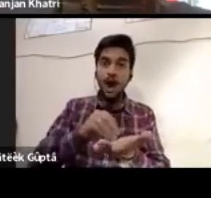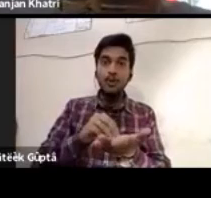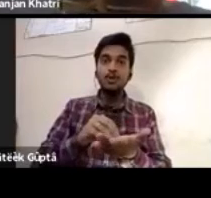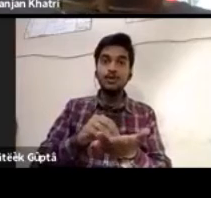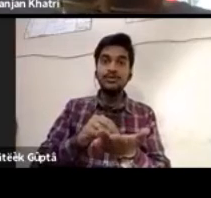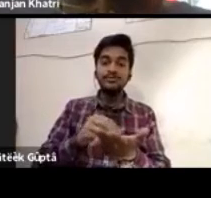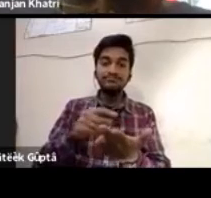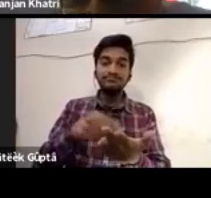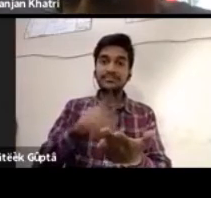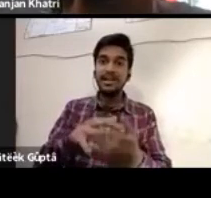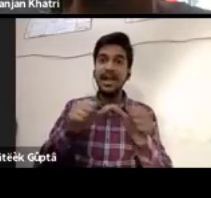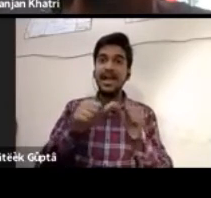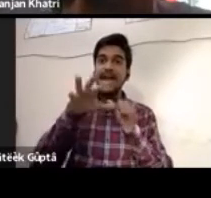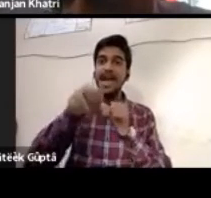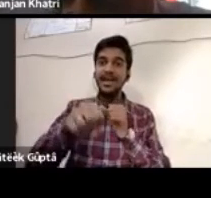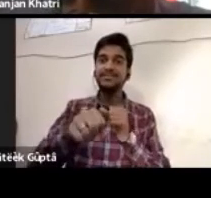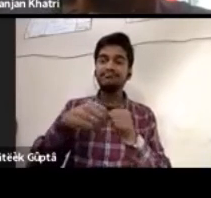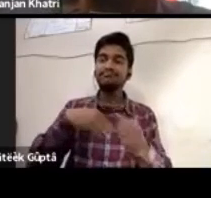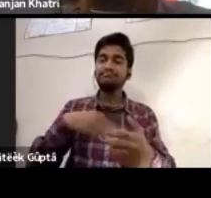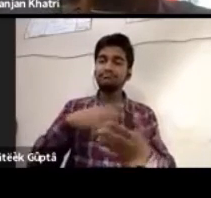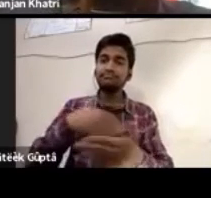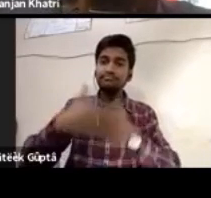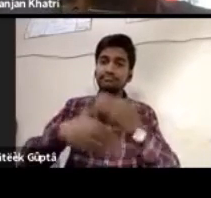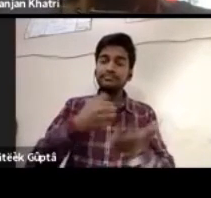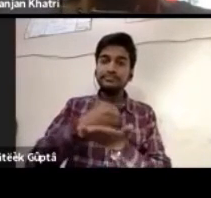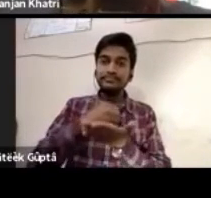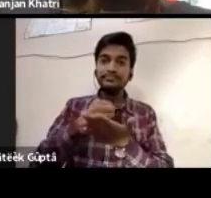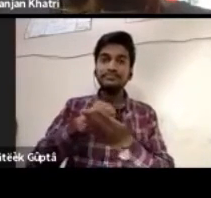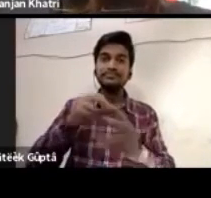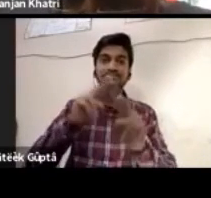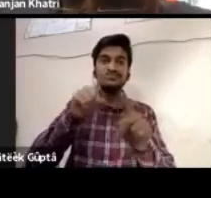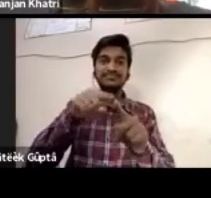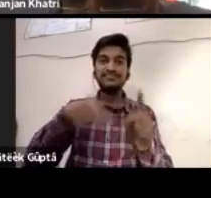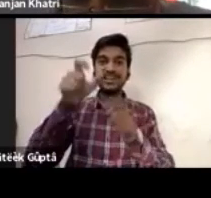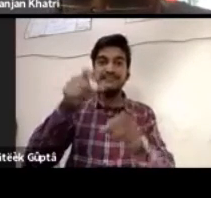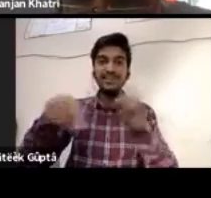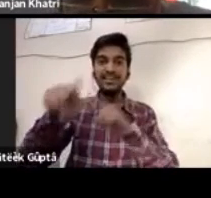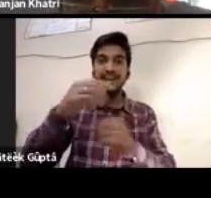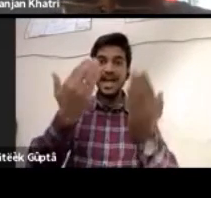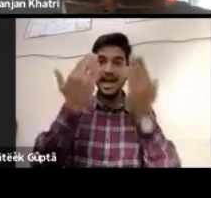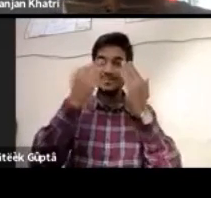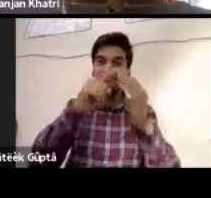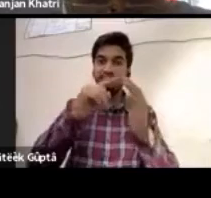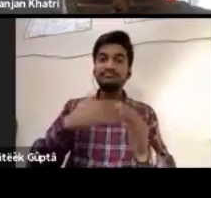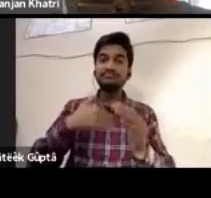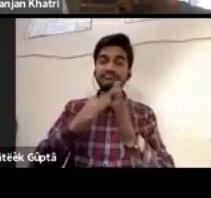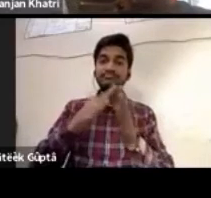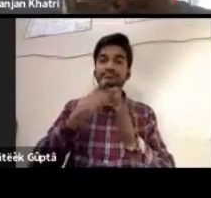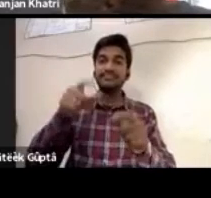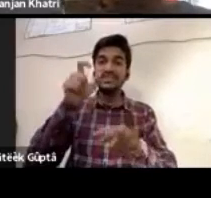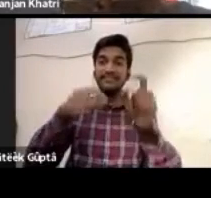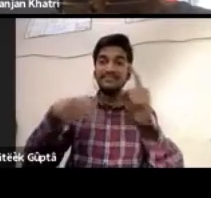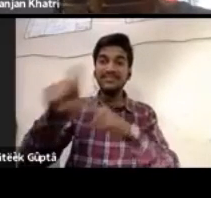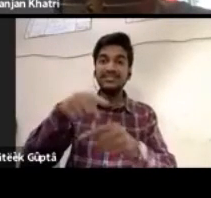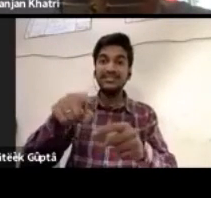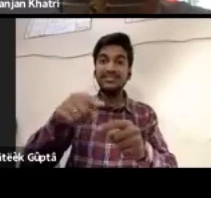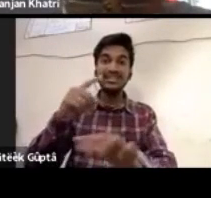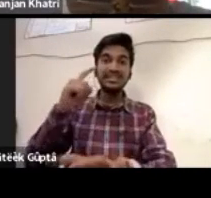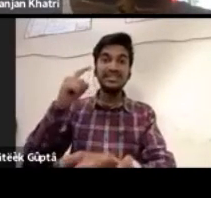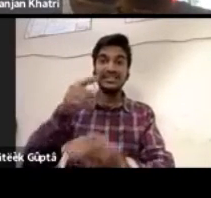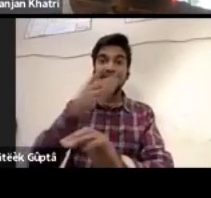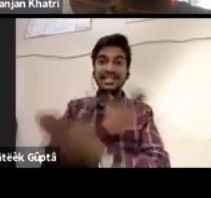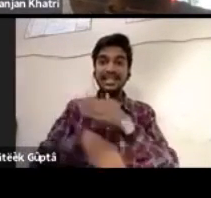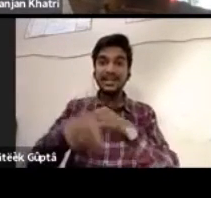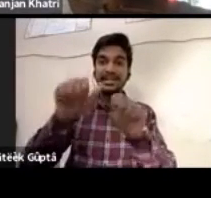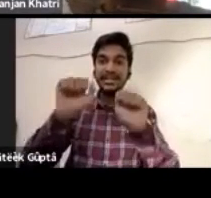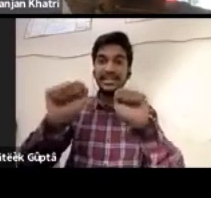उसी श्रेणी में हम लोग लगे हुए हैं और आप सबके आशीर्वाद से. बट मैं जो सक्सेसफुल हमारे सुपर आइडल्स हैं इनको रिक्वेस्ट करूंगा, बिकॉज आप जरूर